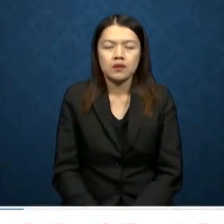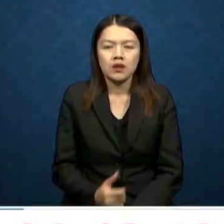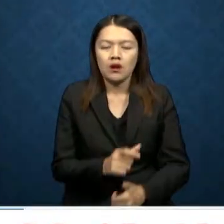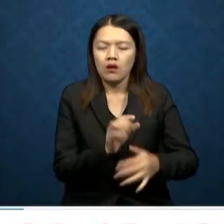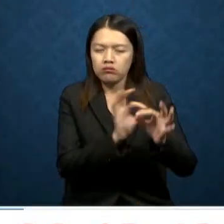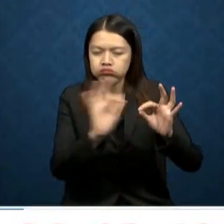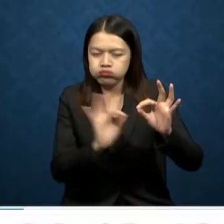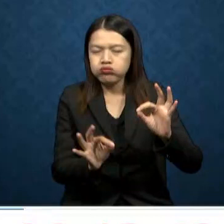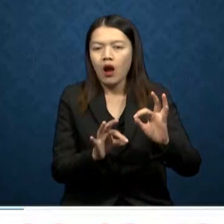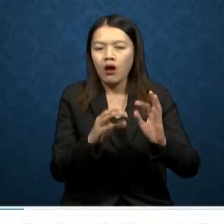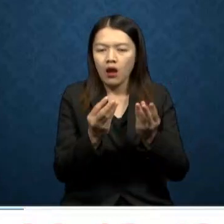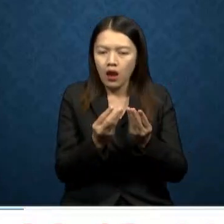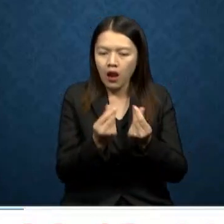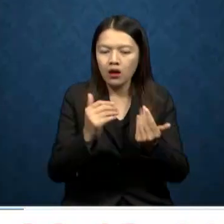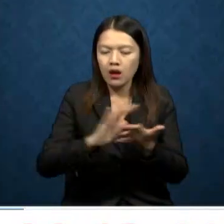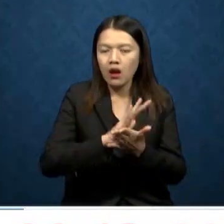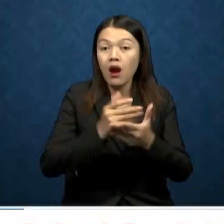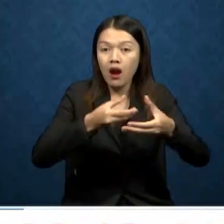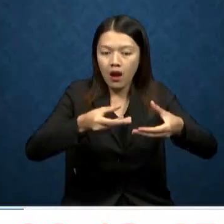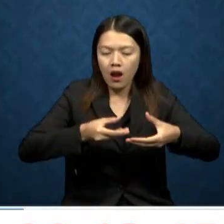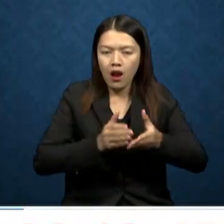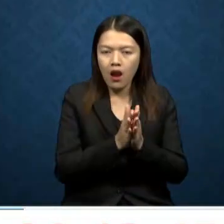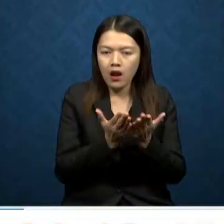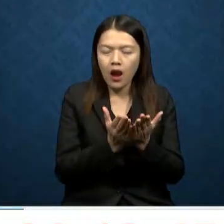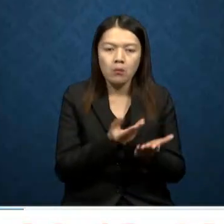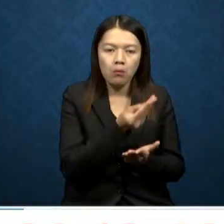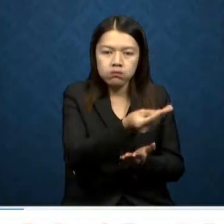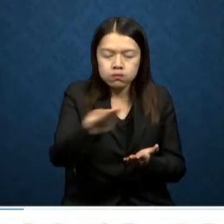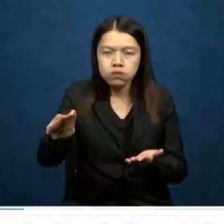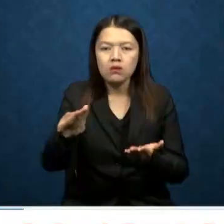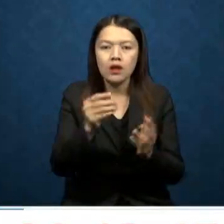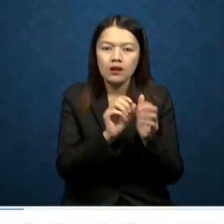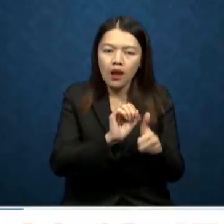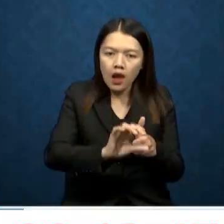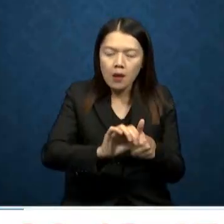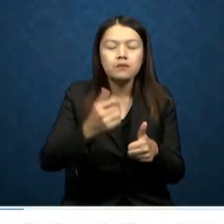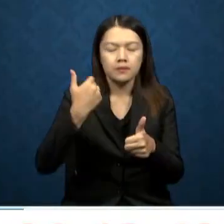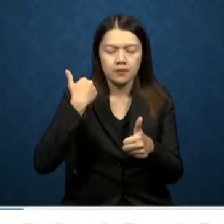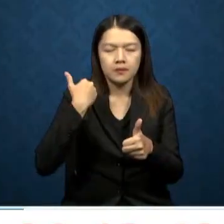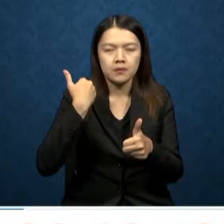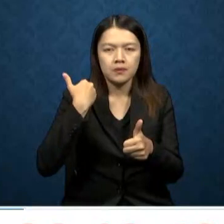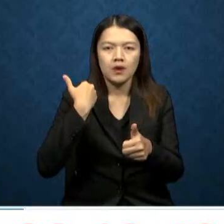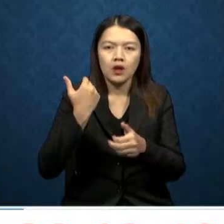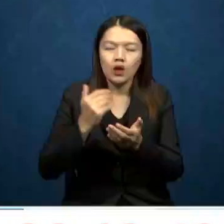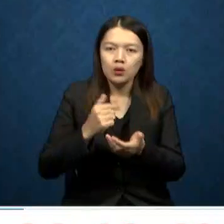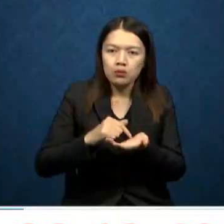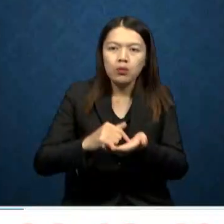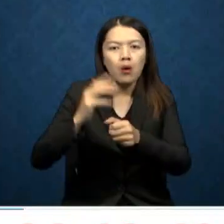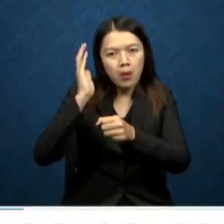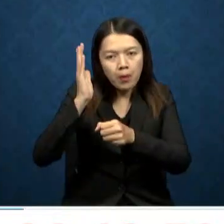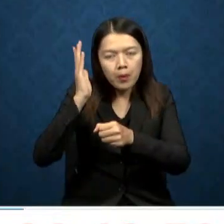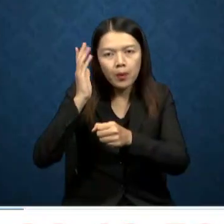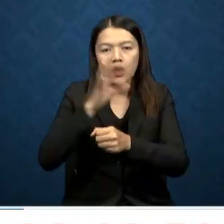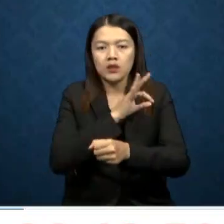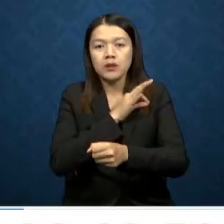ละเอียดปรากฏตามรายงานของคณะกรรมาธิการพร้อมข้อเสนอแนะที่ได้นำเรียนเสนอ